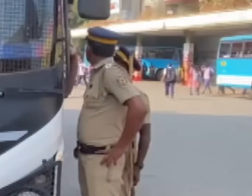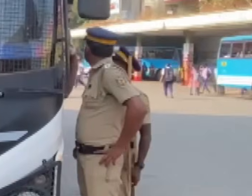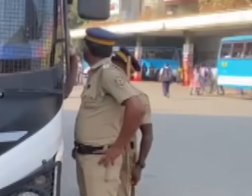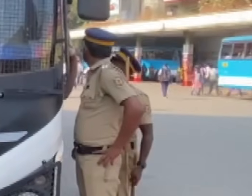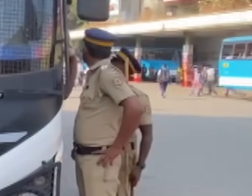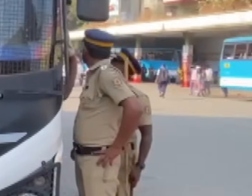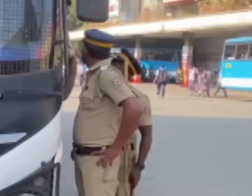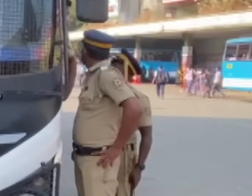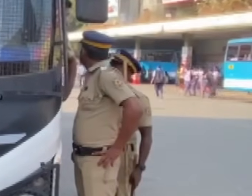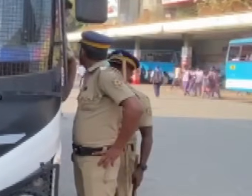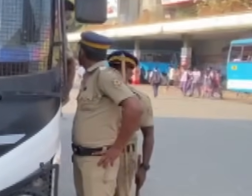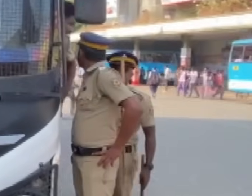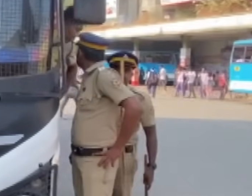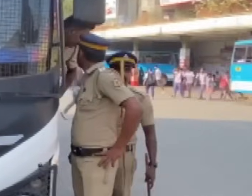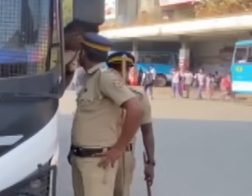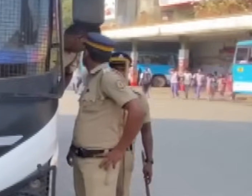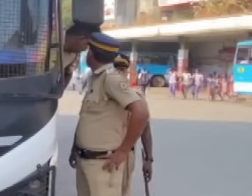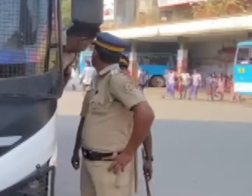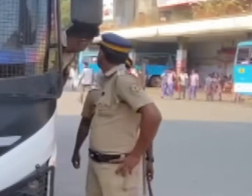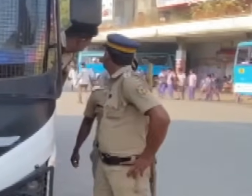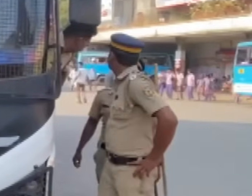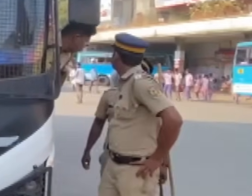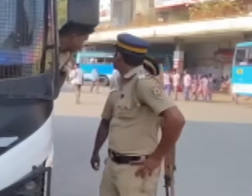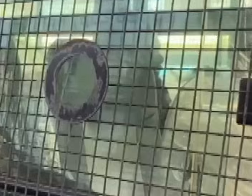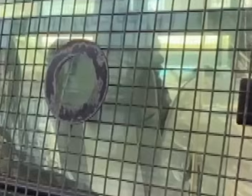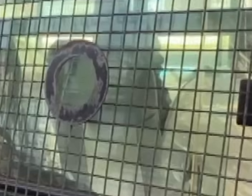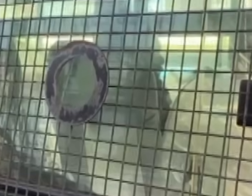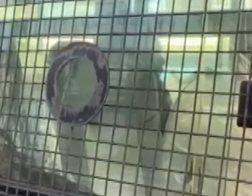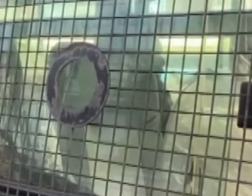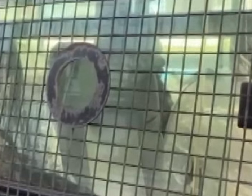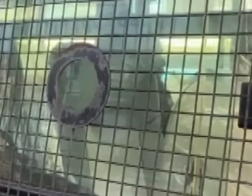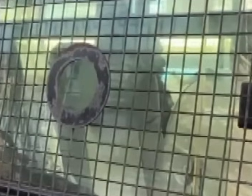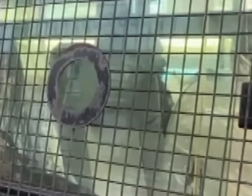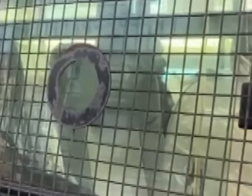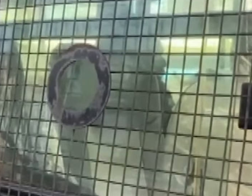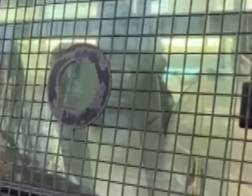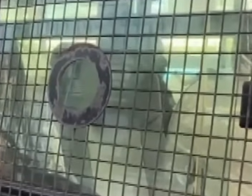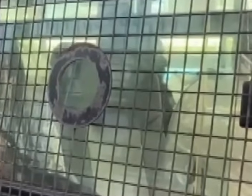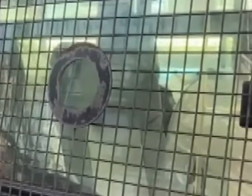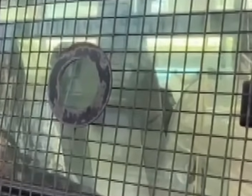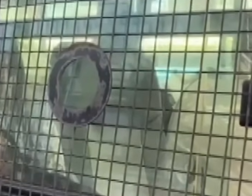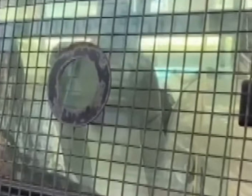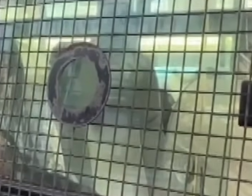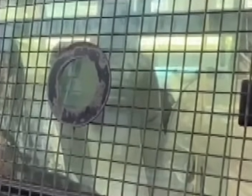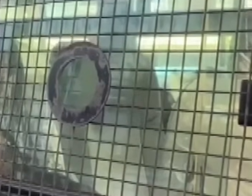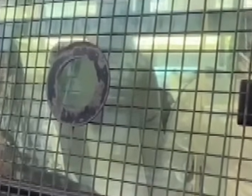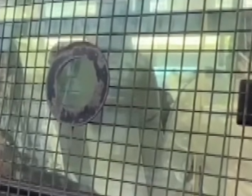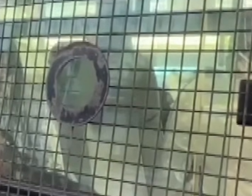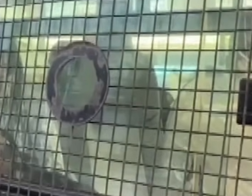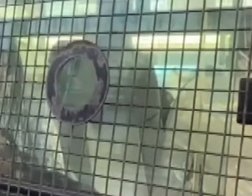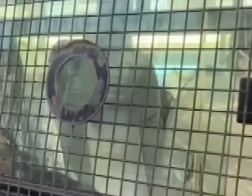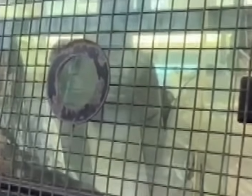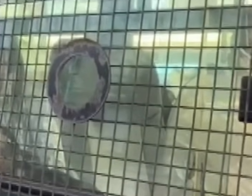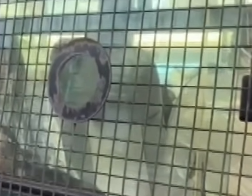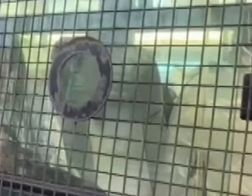ഇരിങ്ങാലക്കുടയിൽ വെച്ചാണ് SFI പ്രവർത്തകർ കരിങ്കൊടി കാണിച്ചത്. 20ഓളം SFI പ്രവർത്തകർ ഈ സംഘത്തിൽ ഉണ്ടായിരുന്നുവെന്നാണ് മനസ്സിലാക്കുന്നത്. പോലീസ് പ്രവർത്തകരെ